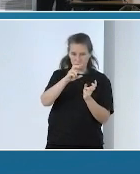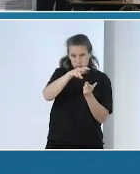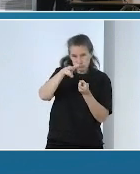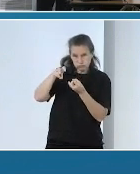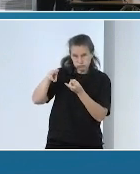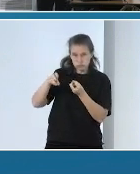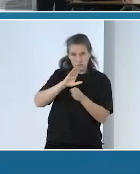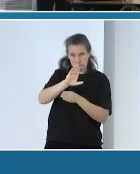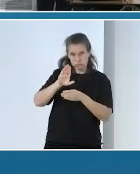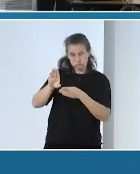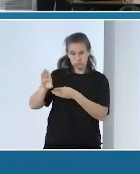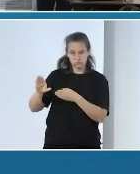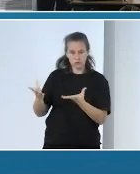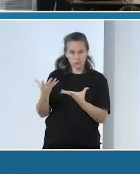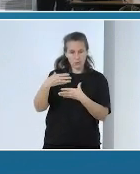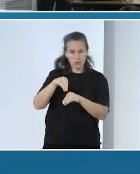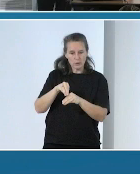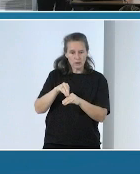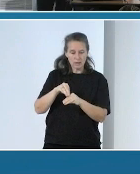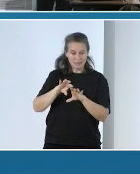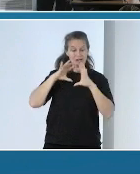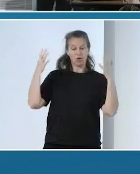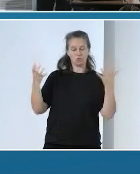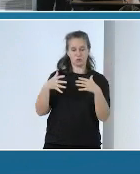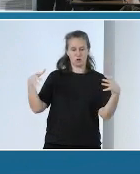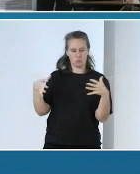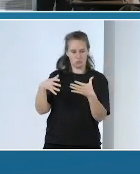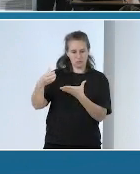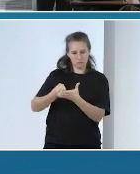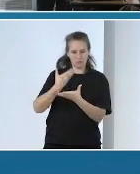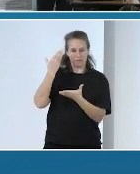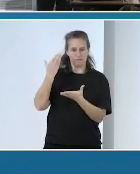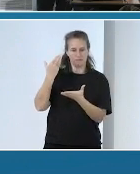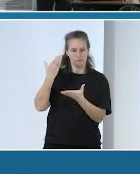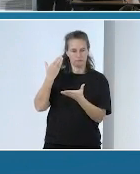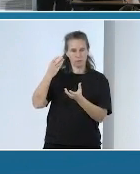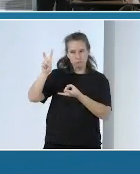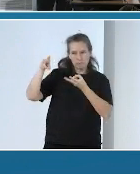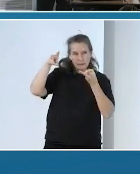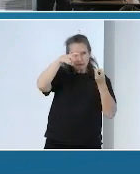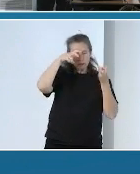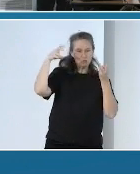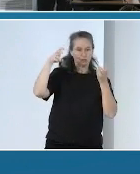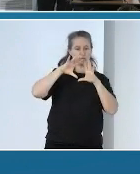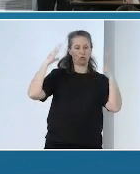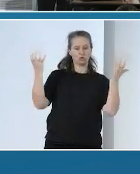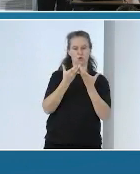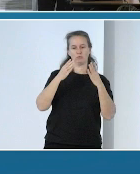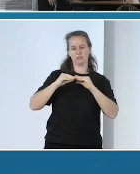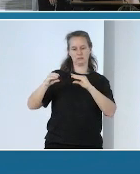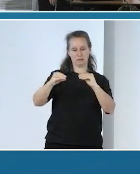Voilà. Et c'est leur ensemble qui donne une perception de l'ensemble de